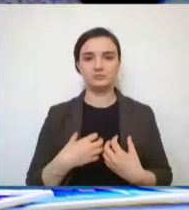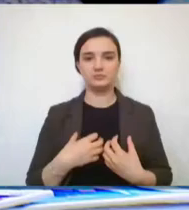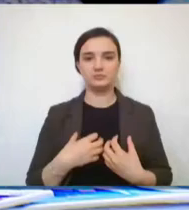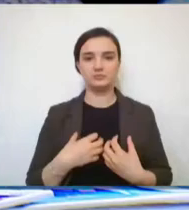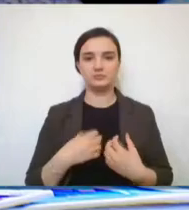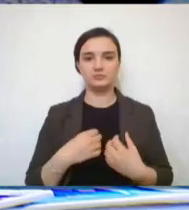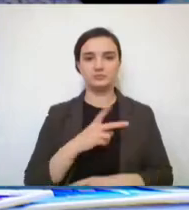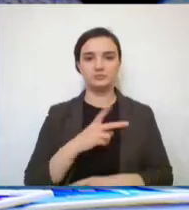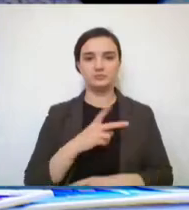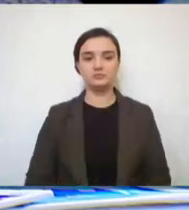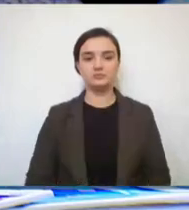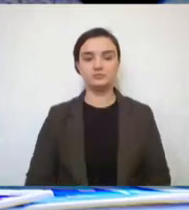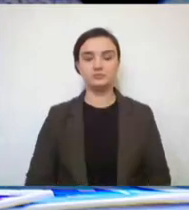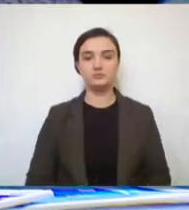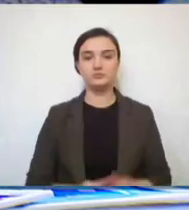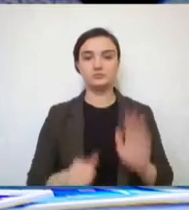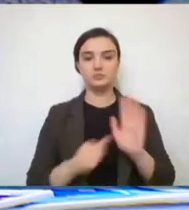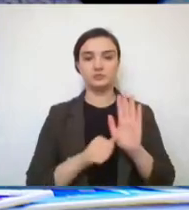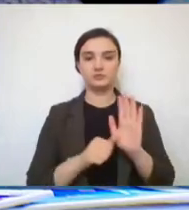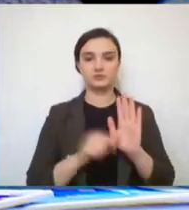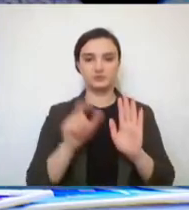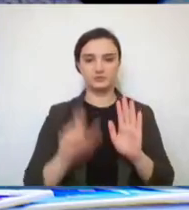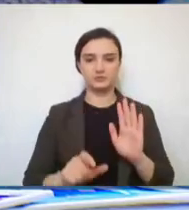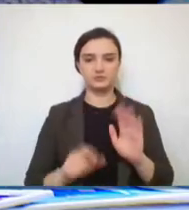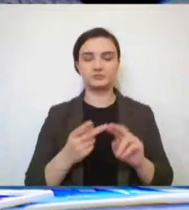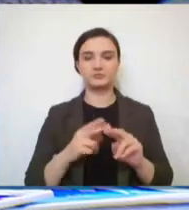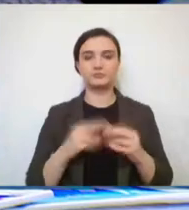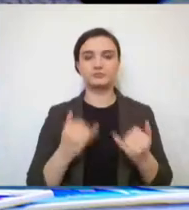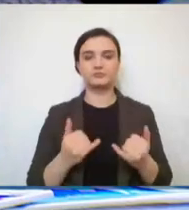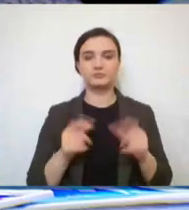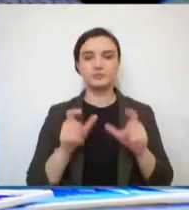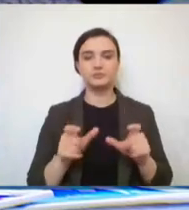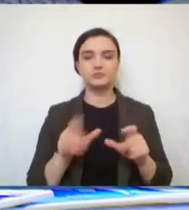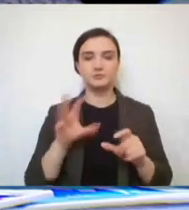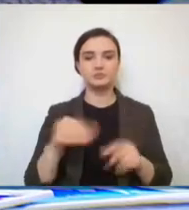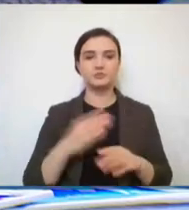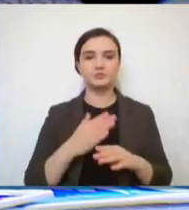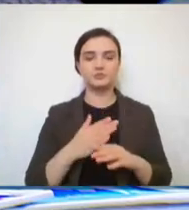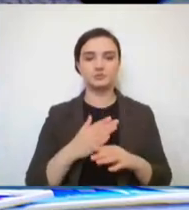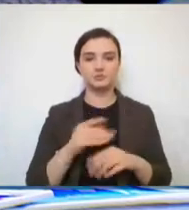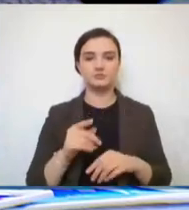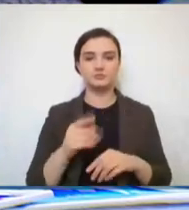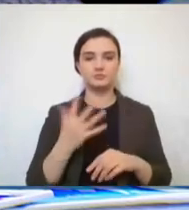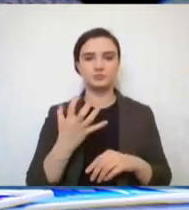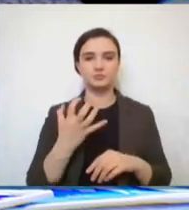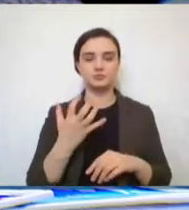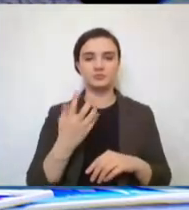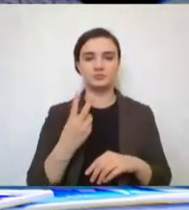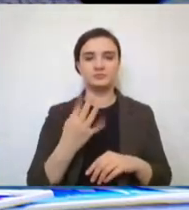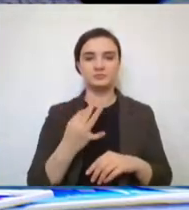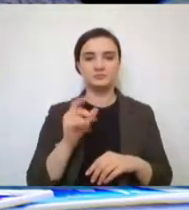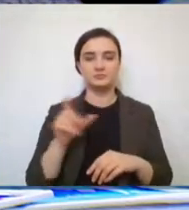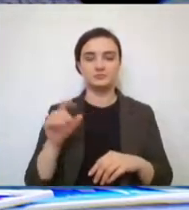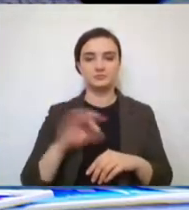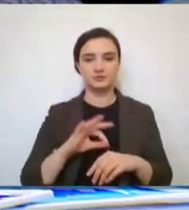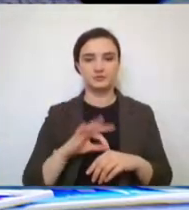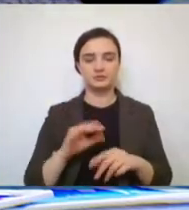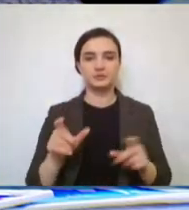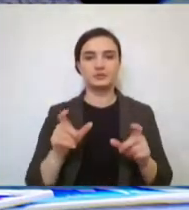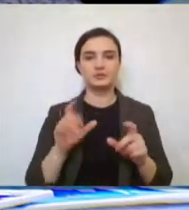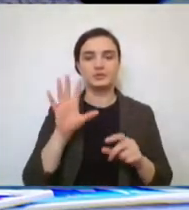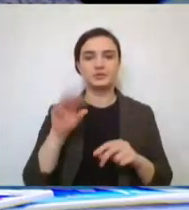26 ადამიანი. ამ დროისთვის კარანტინის რეჟიმში იმყოფება 523 პაციენტი, სტაციონარში მკურნალობს